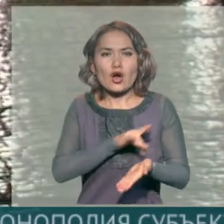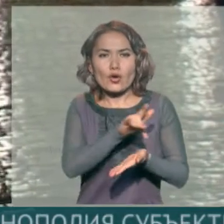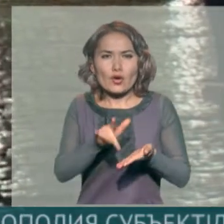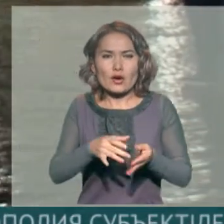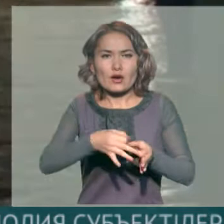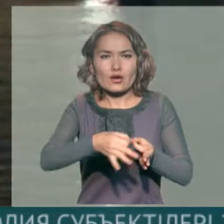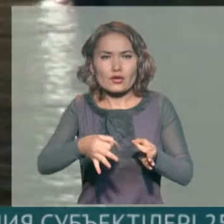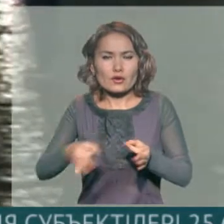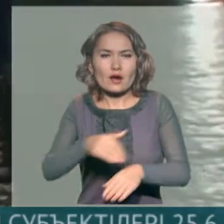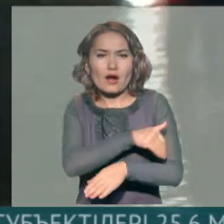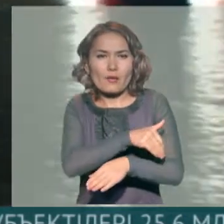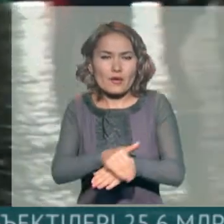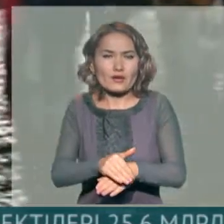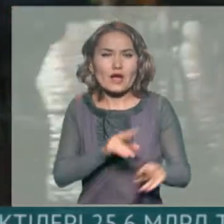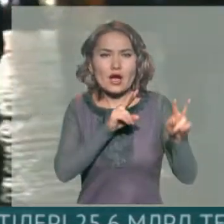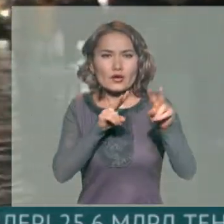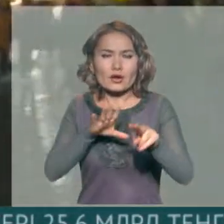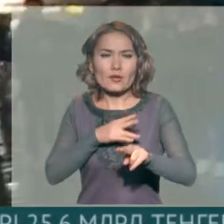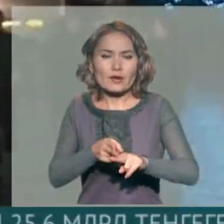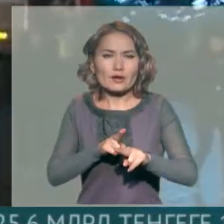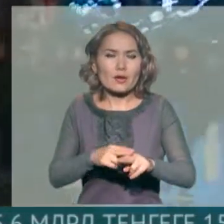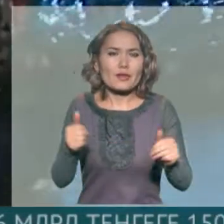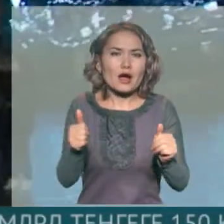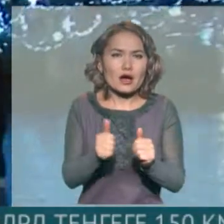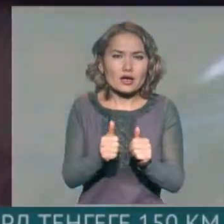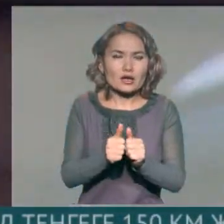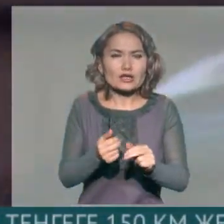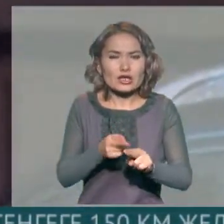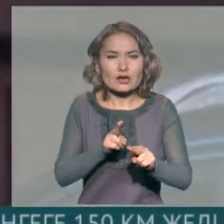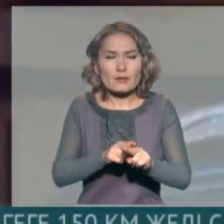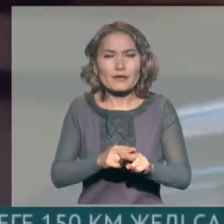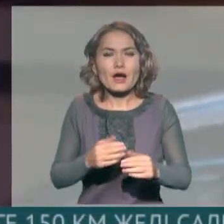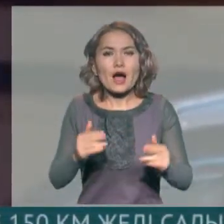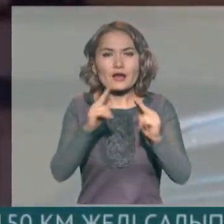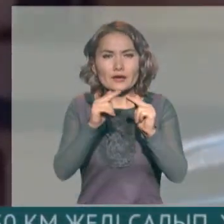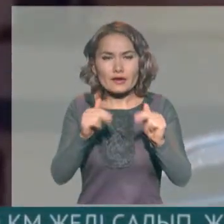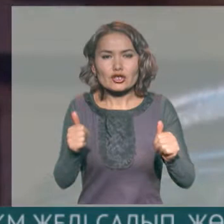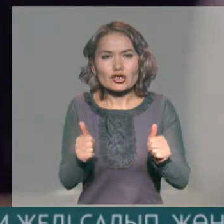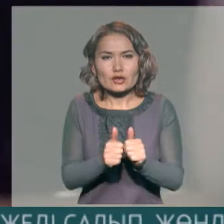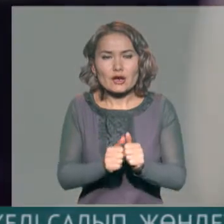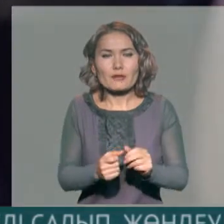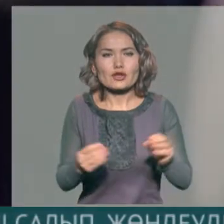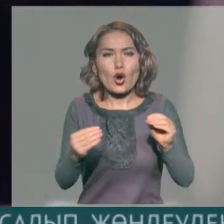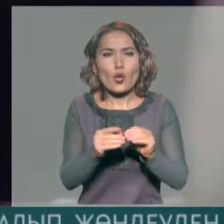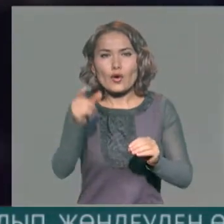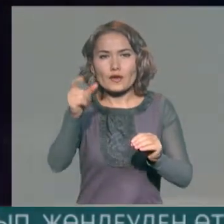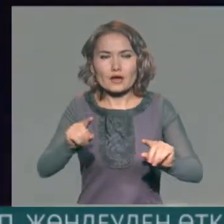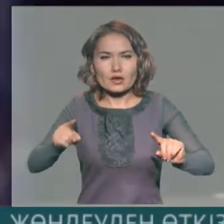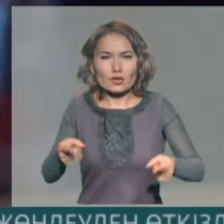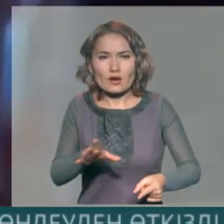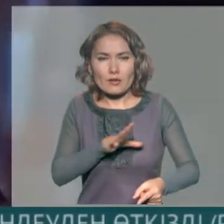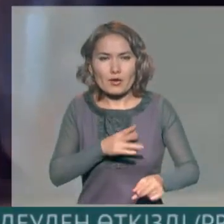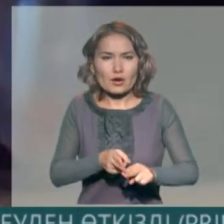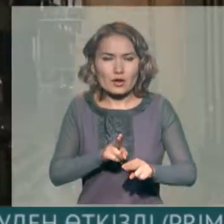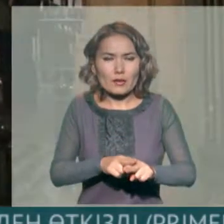бақылауына алды. Ал күдіктілер әйгілі Гранд Пляс алаңының жанында қолға түсті. Оларды ұстау кезінде полиция қызметкерлері тұрғындарды үйден шықпауға